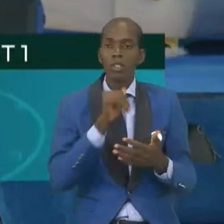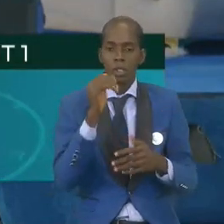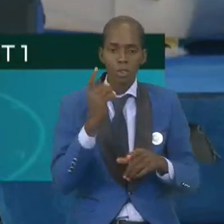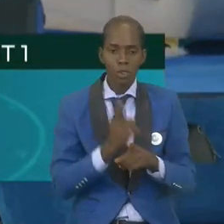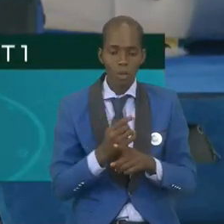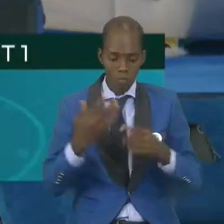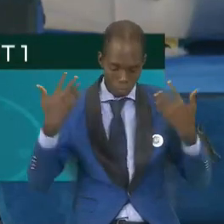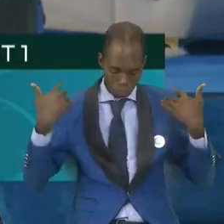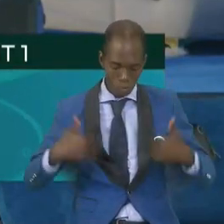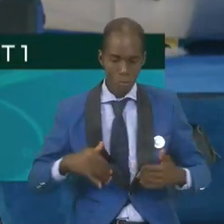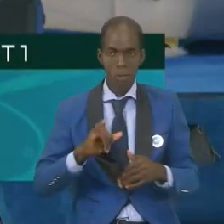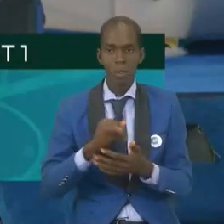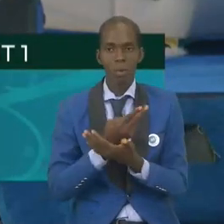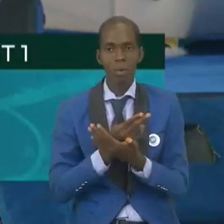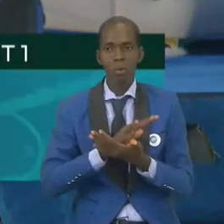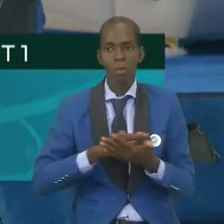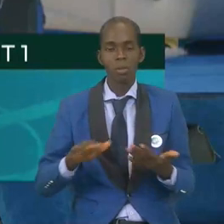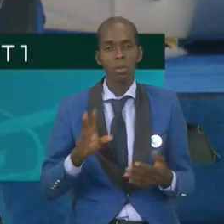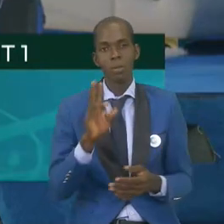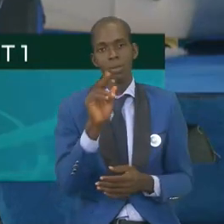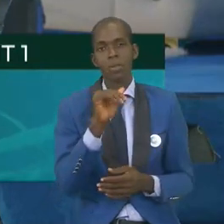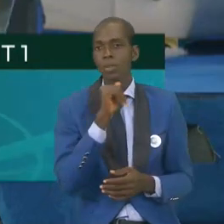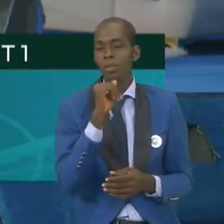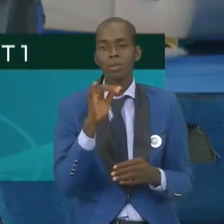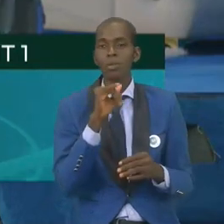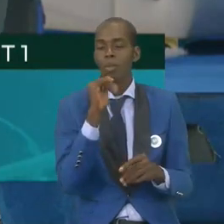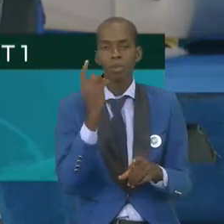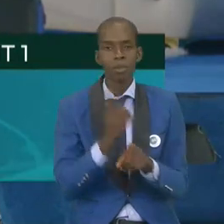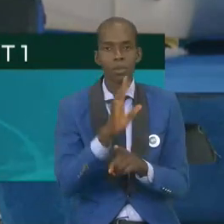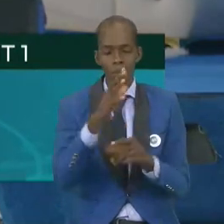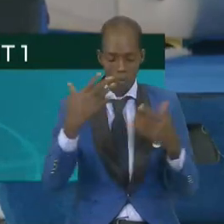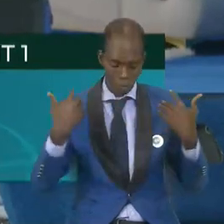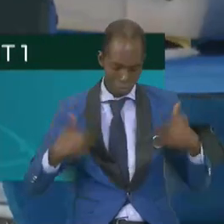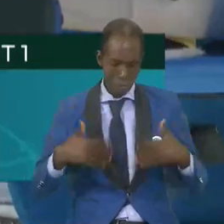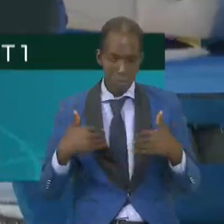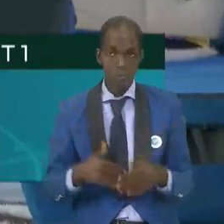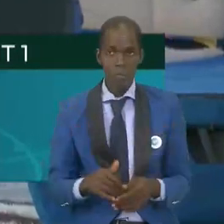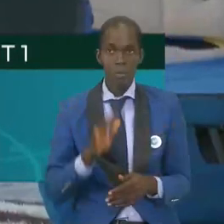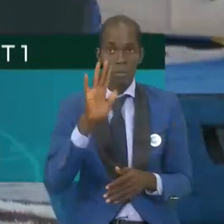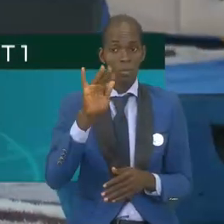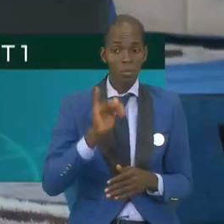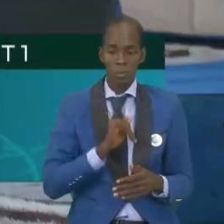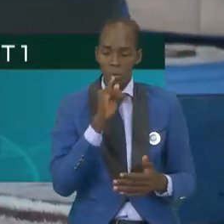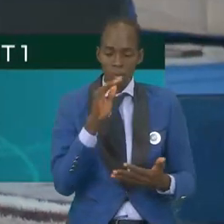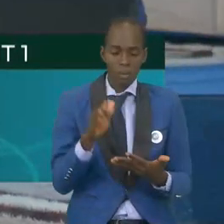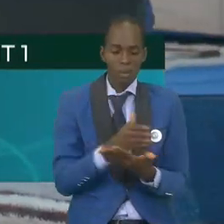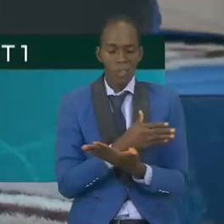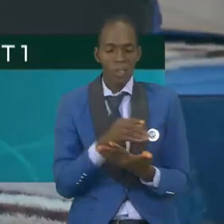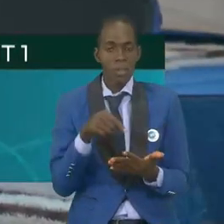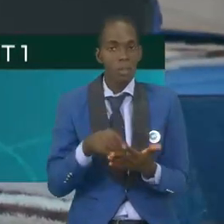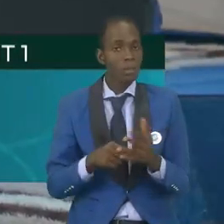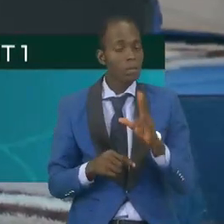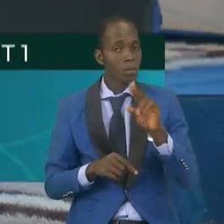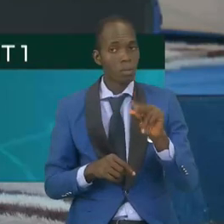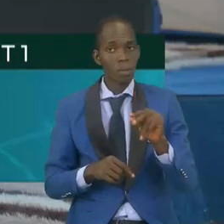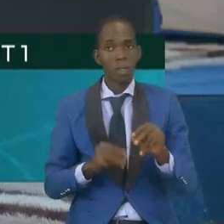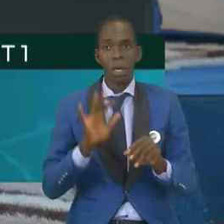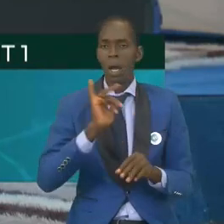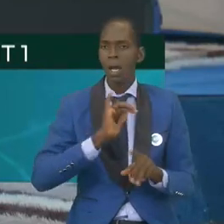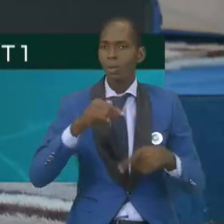Pas seulement sainteté extérieure, je m'habille de telle manière, alors je suis saint. Non, non, ça dépasse ça. Je